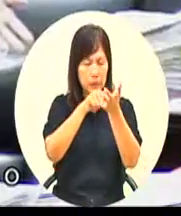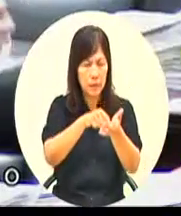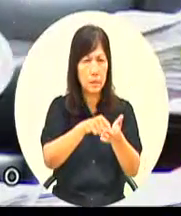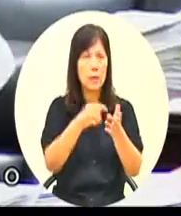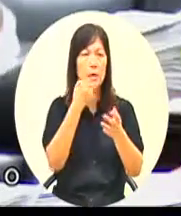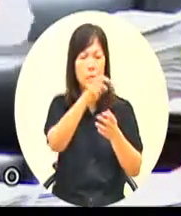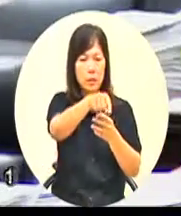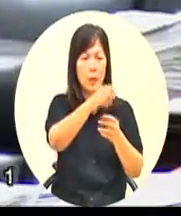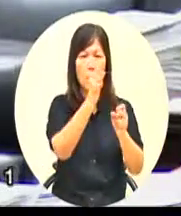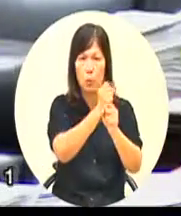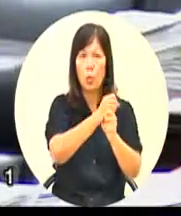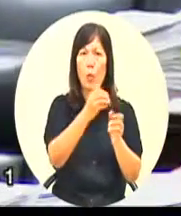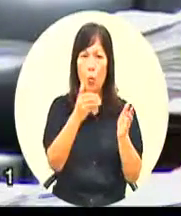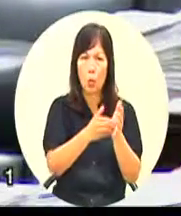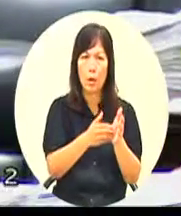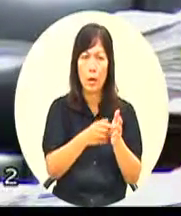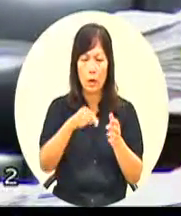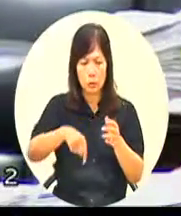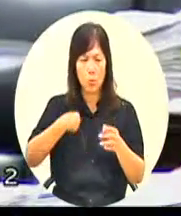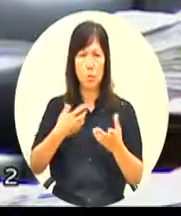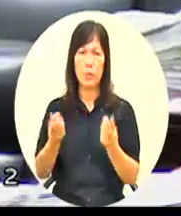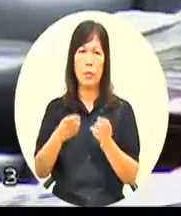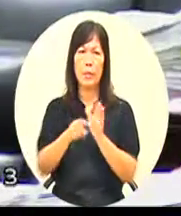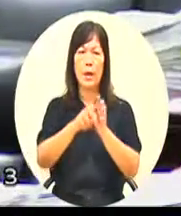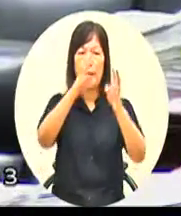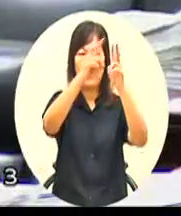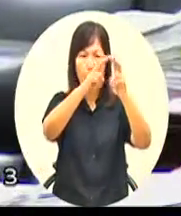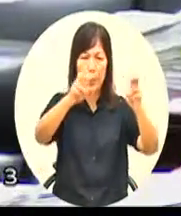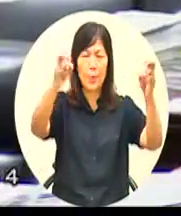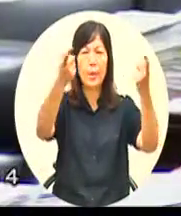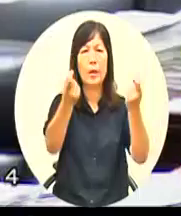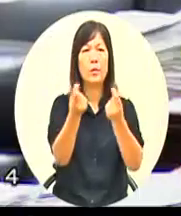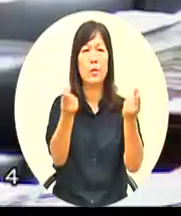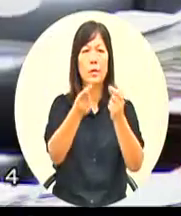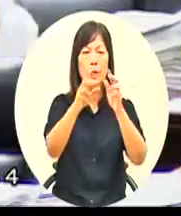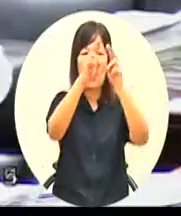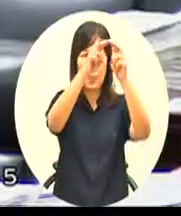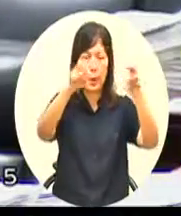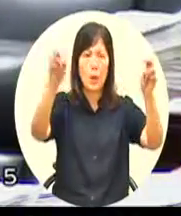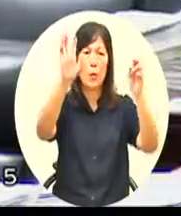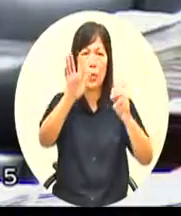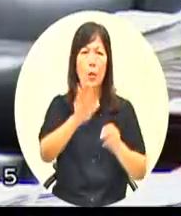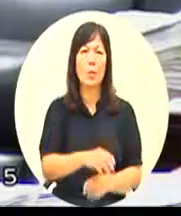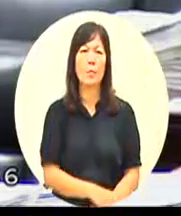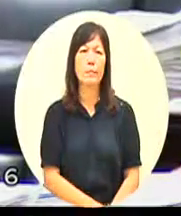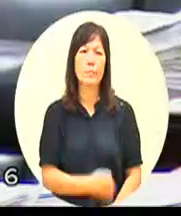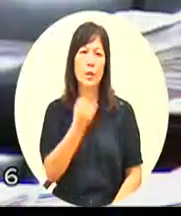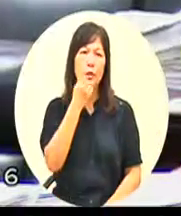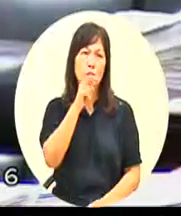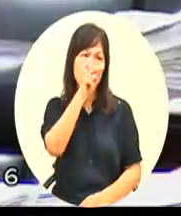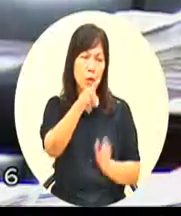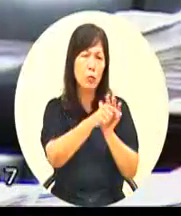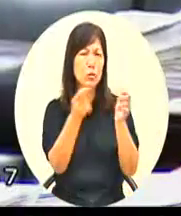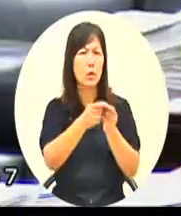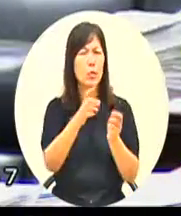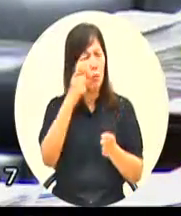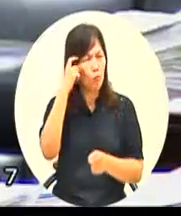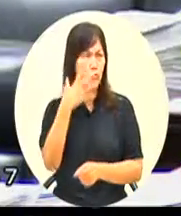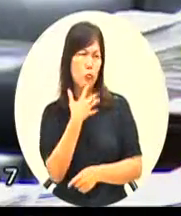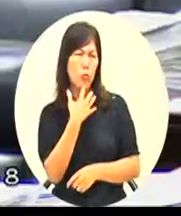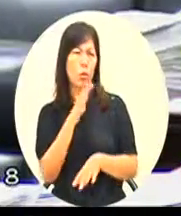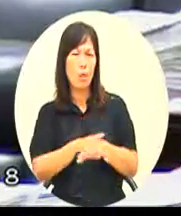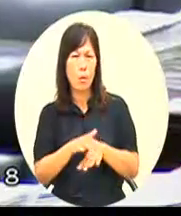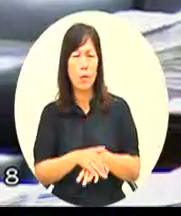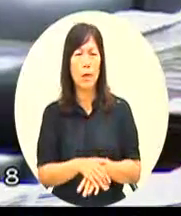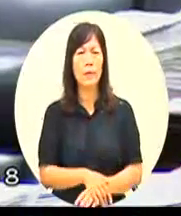有做，啊对面就是做了一个很像那个庙宇式的那个屋顶，好，但是人家觉得那个做的有点奇怪，